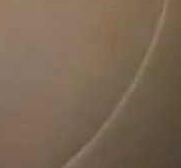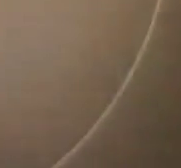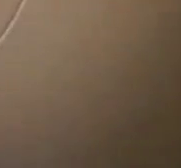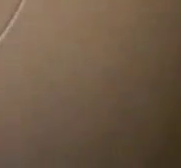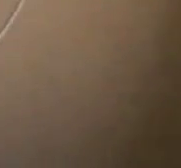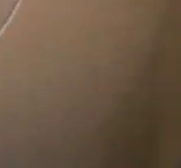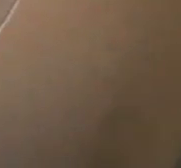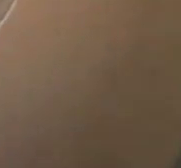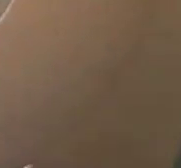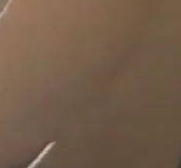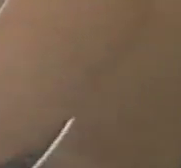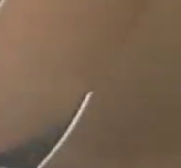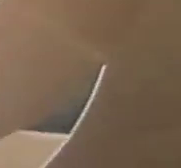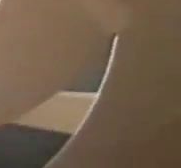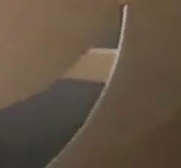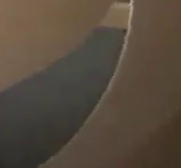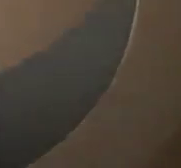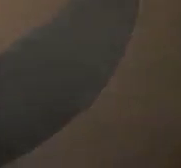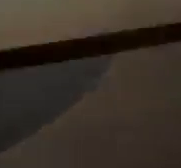Kankurit Dż-ĀLĀ-ĀLĀ